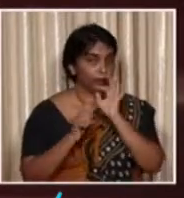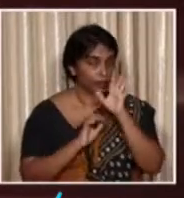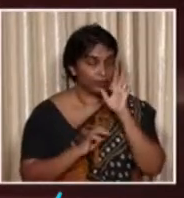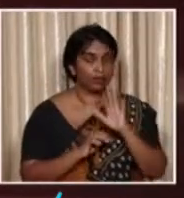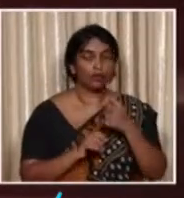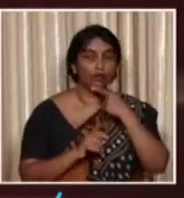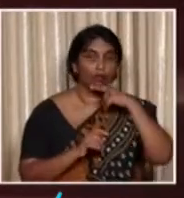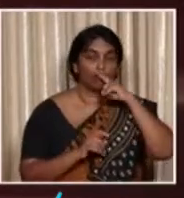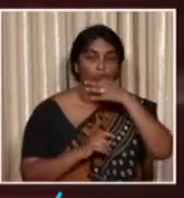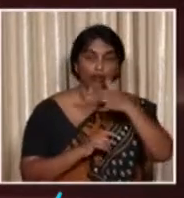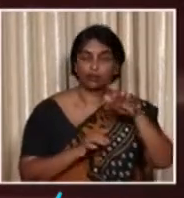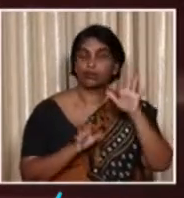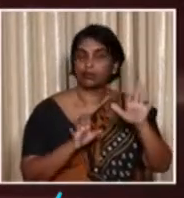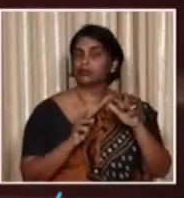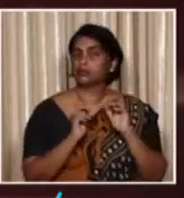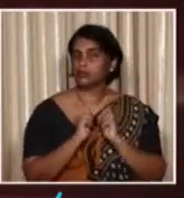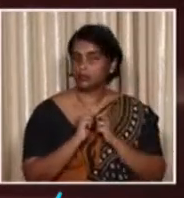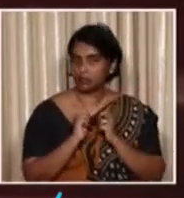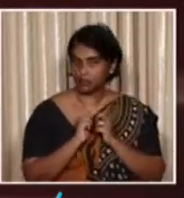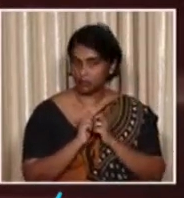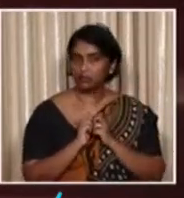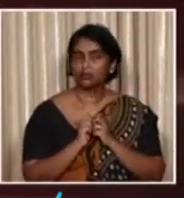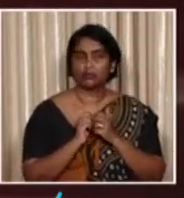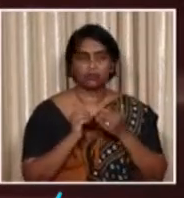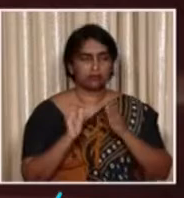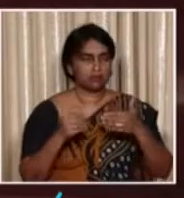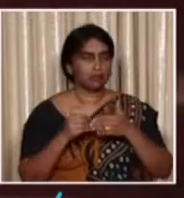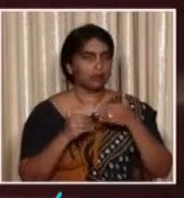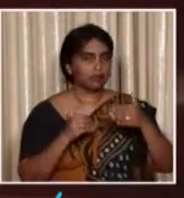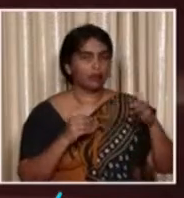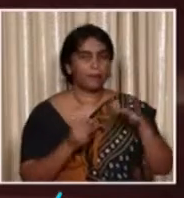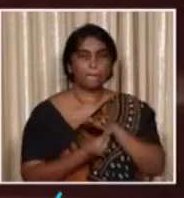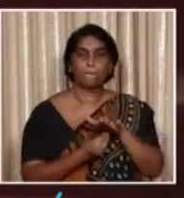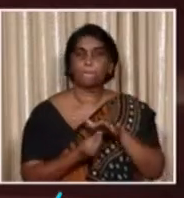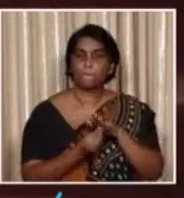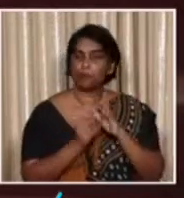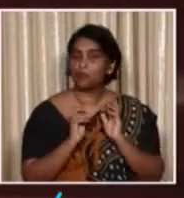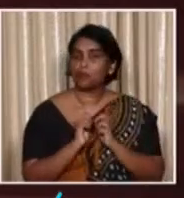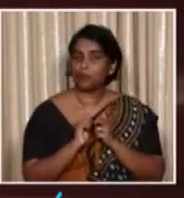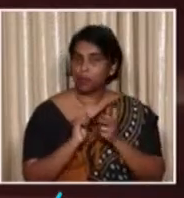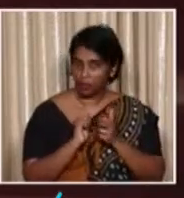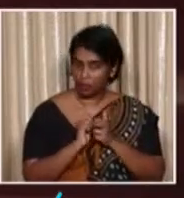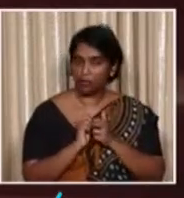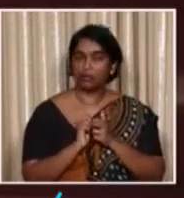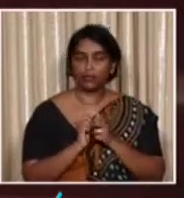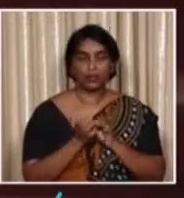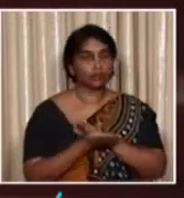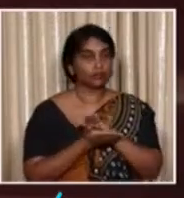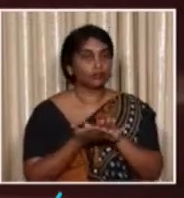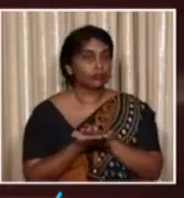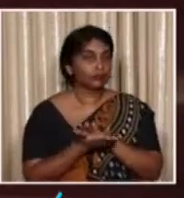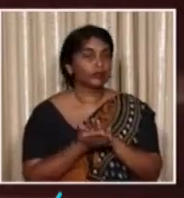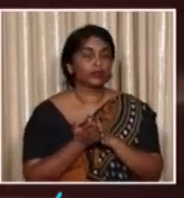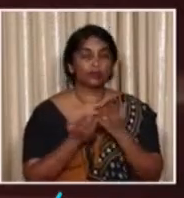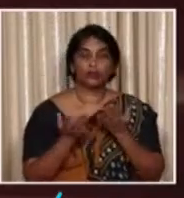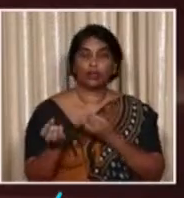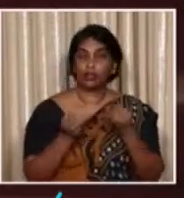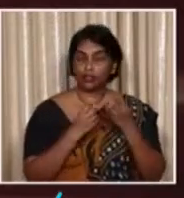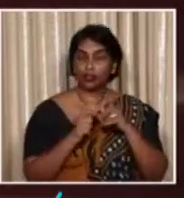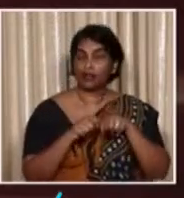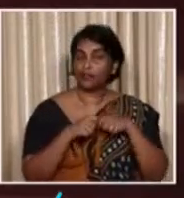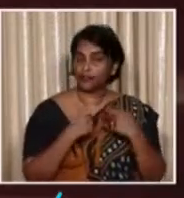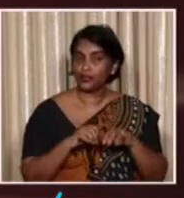අපගේ සාගර කලාපයට සිදු වූ සහ සිදු වෙමින් පවතින පාරිසරික හානිය සුද්ධ පවිත්‍ර සඳහා දරන ලද